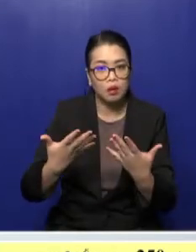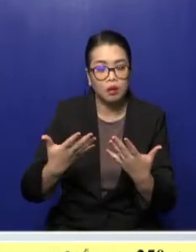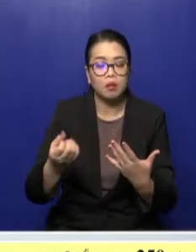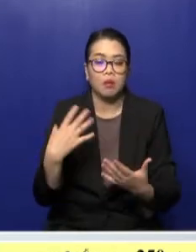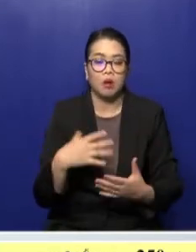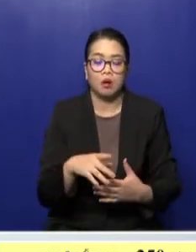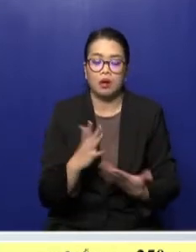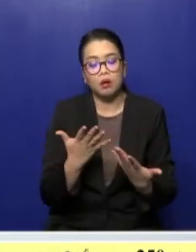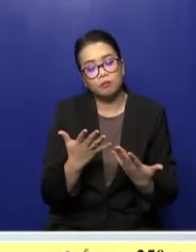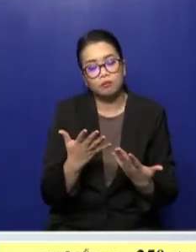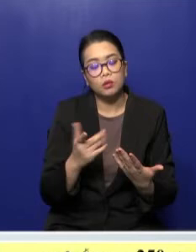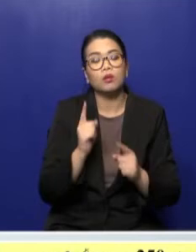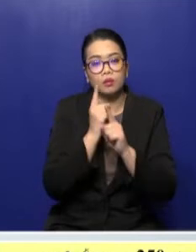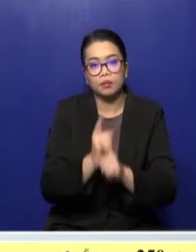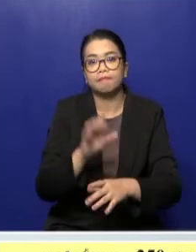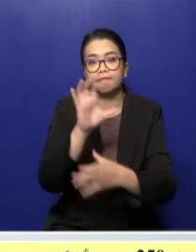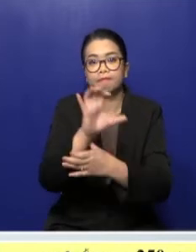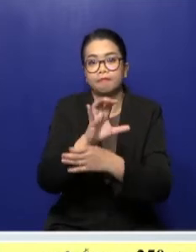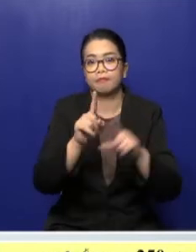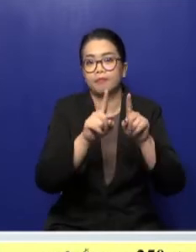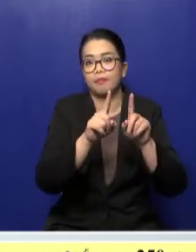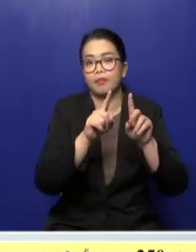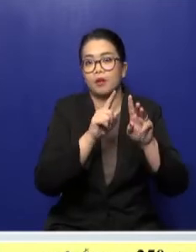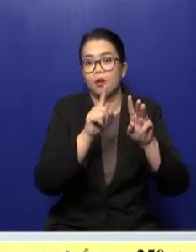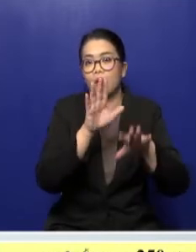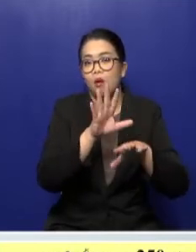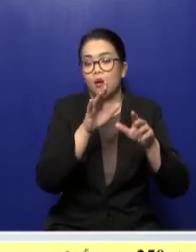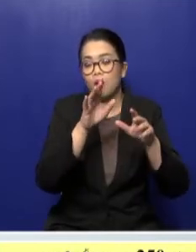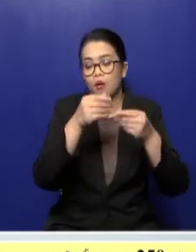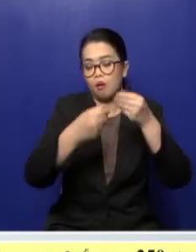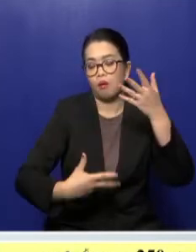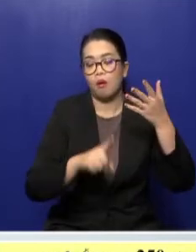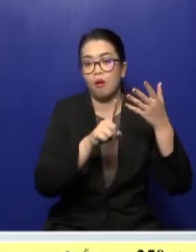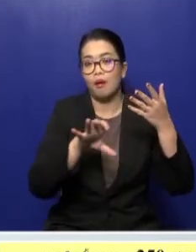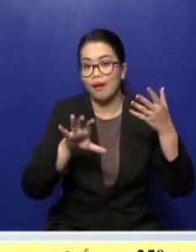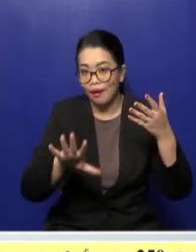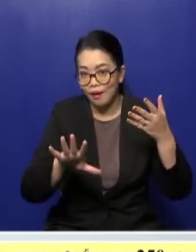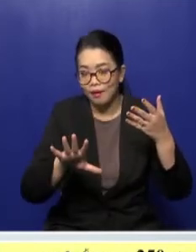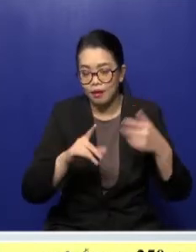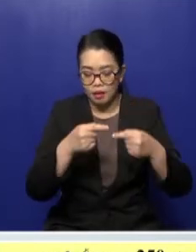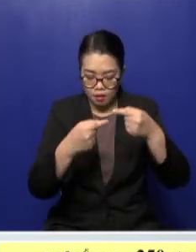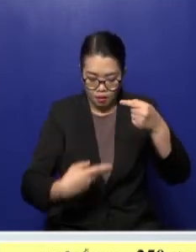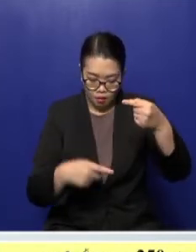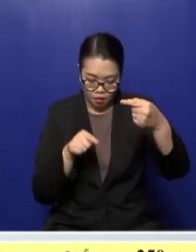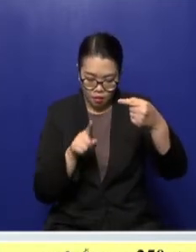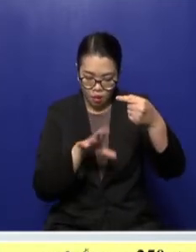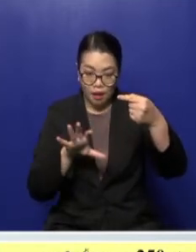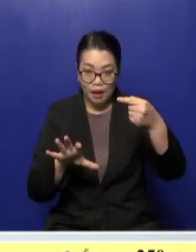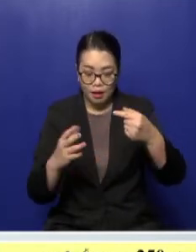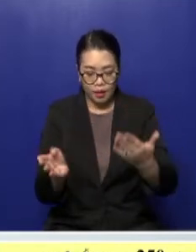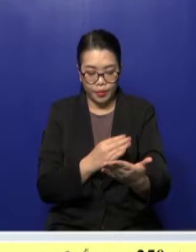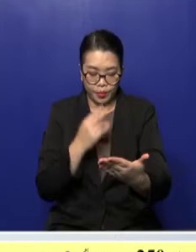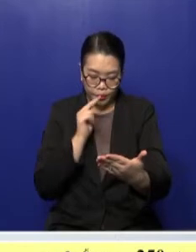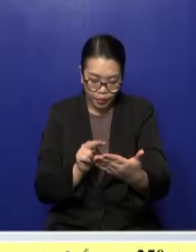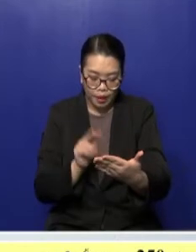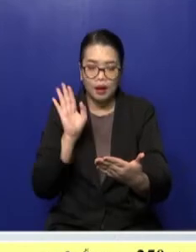บังคับข้อร้อยห้านะครับก็เลย 5กำหนดว่าเมื่อดีกรณีที่ต้อง